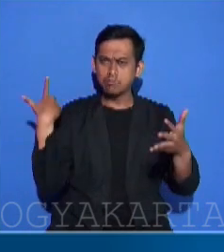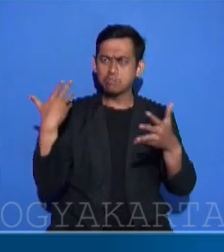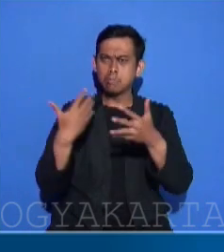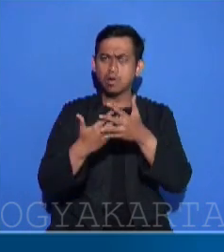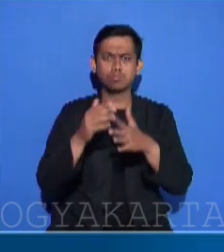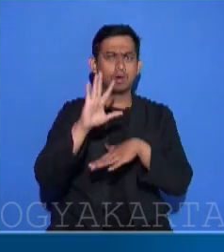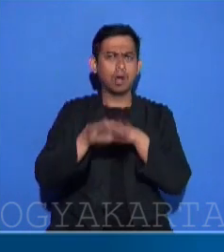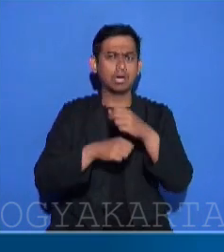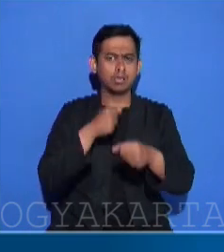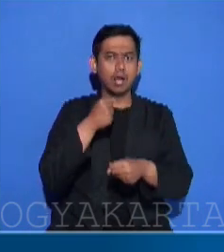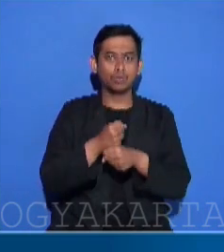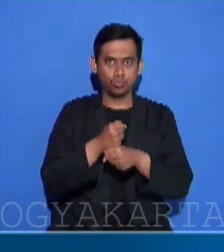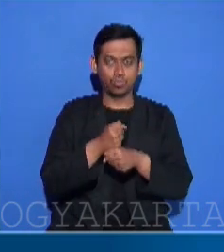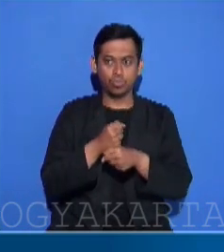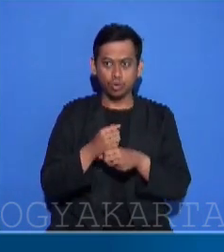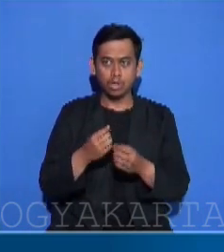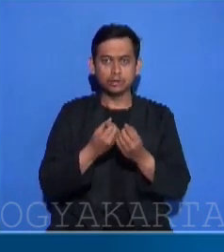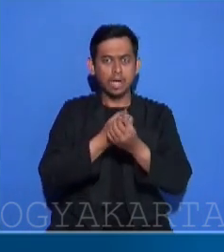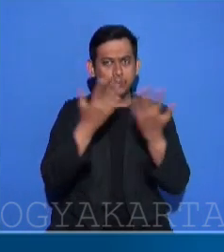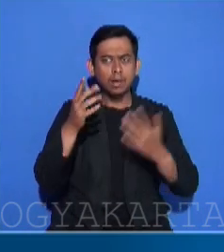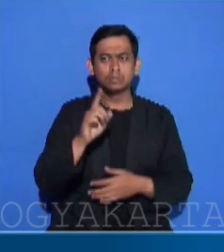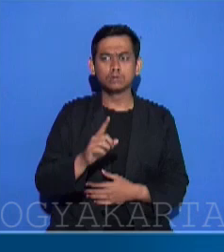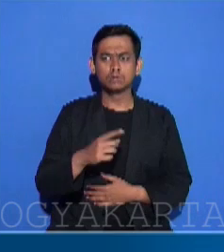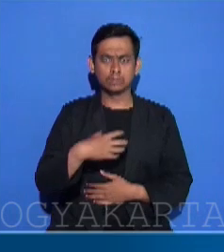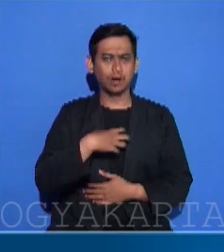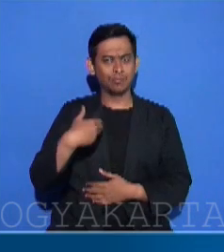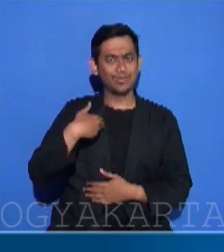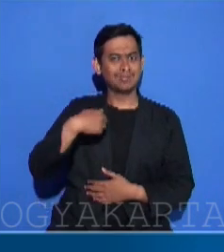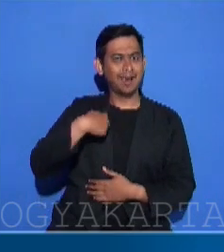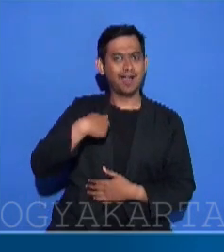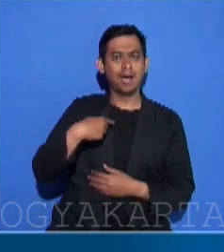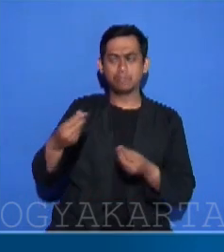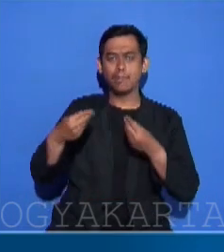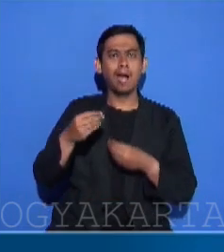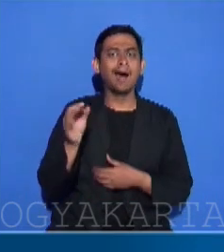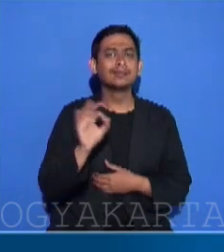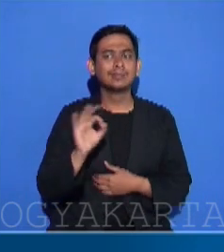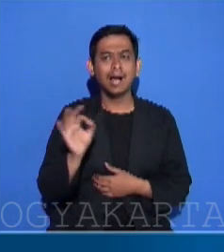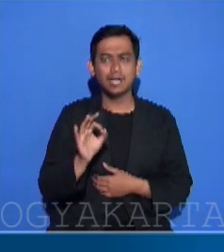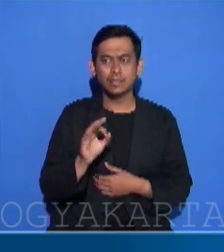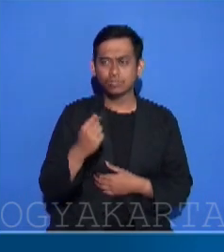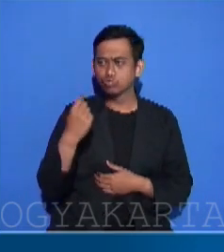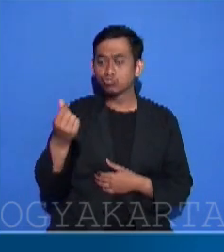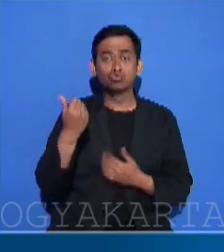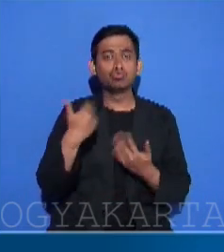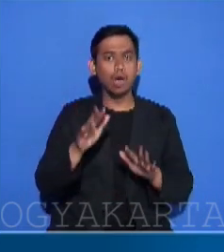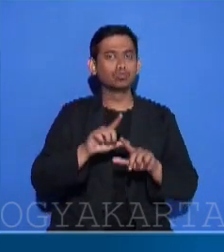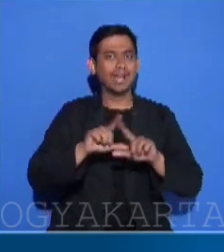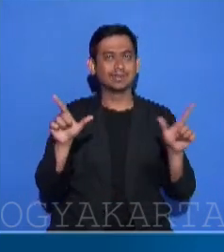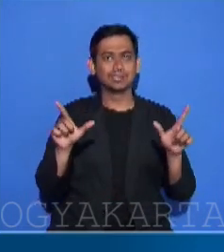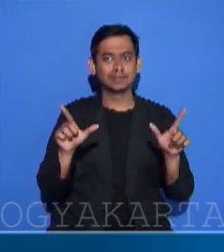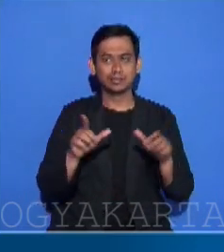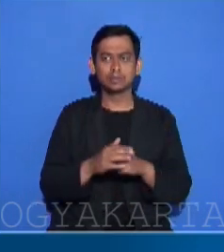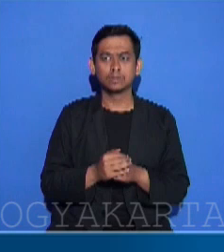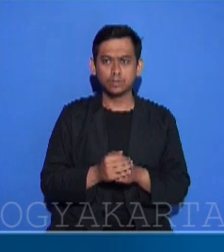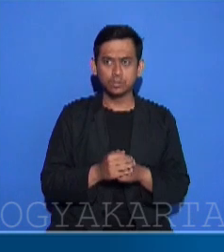ini tanpa kejelasan status hak milik yang belum diberikan meskipun telah membayar lunas. Para korban dalam